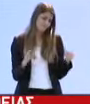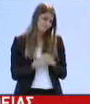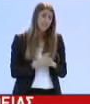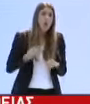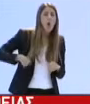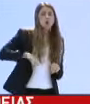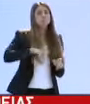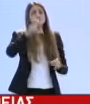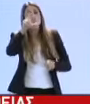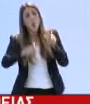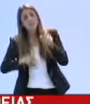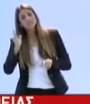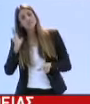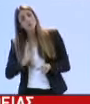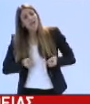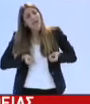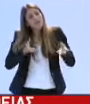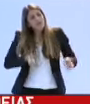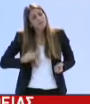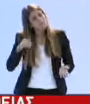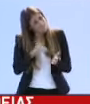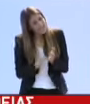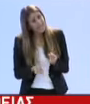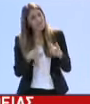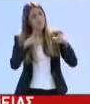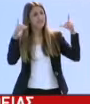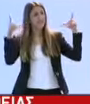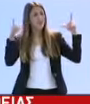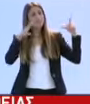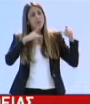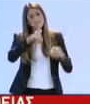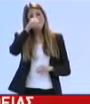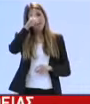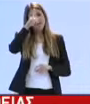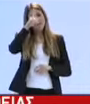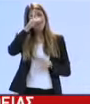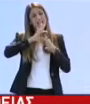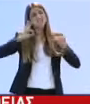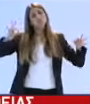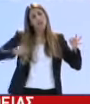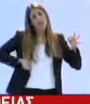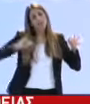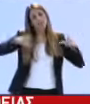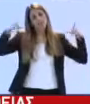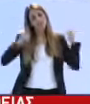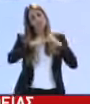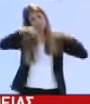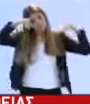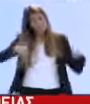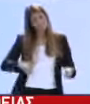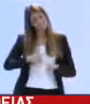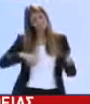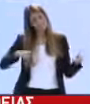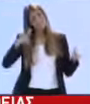τους πολίτες μπορεί να τους εκφράζει και πάλι η Νέα Δημοκρατία. Με περηφάνεια για την ιστορία της και τα ιδεολογικά